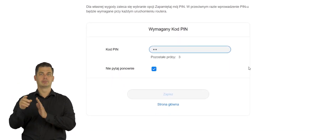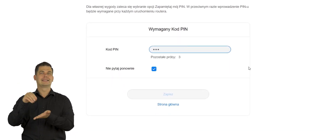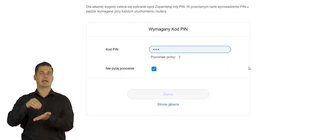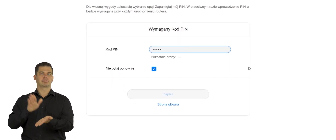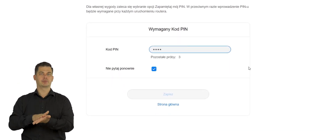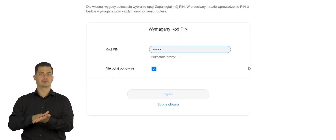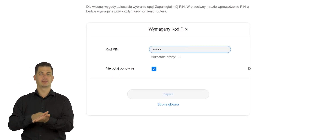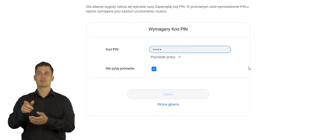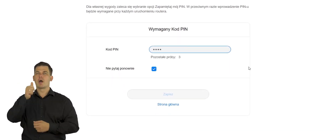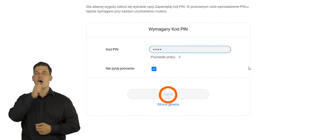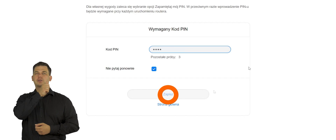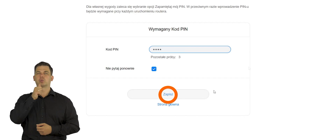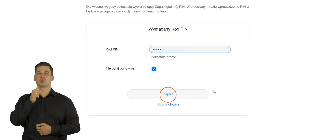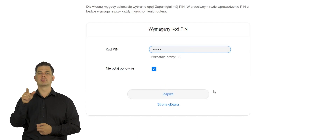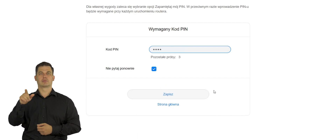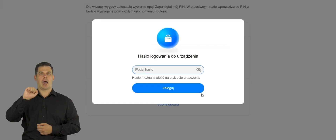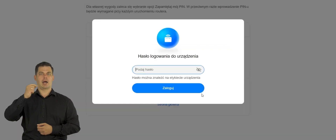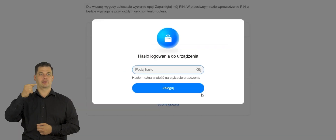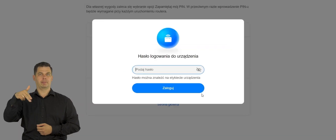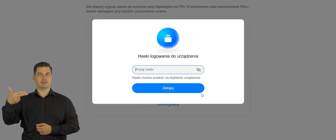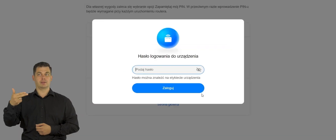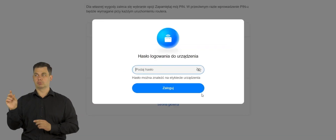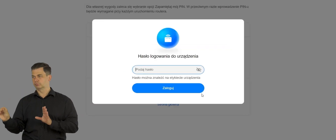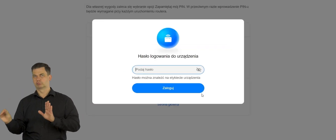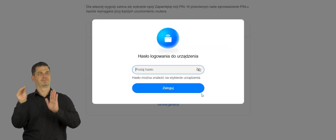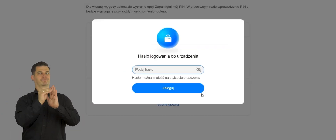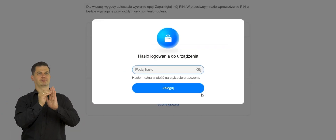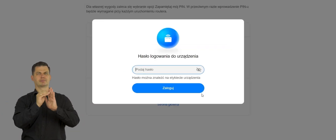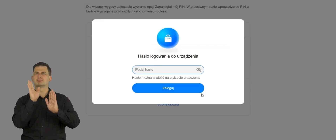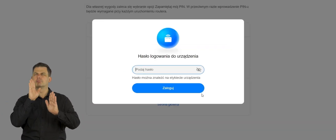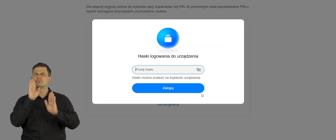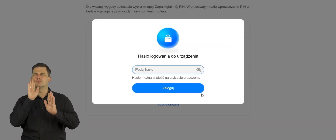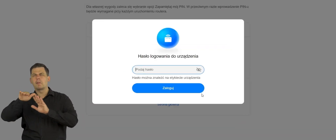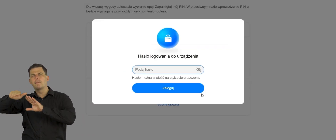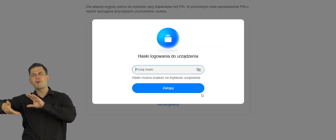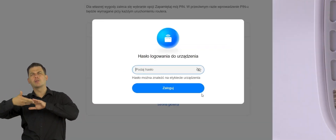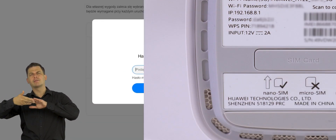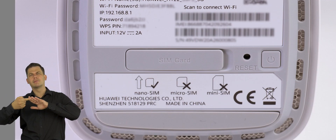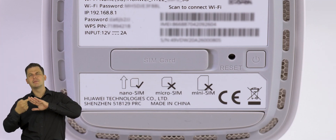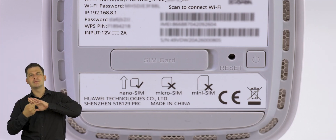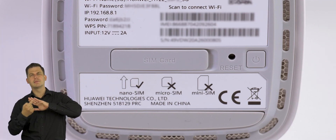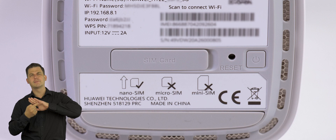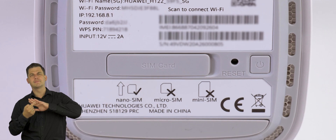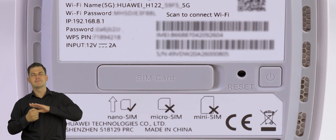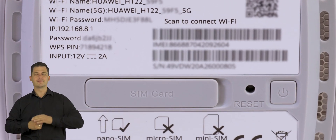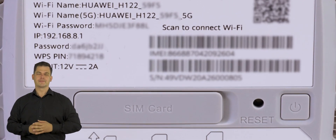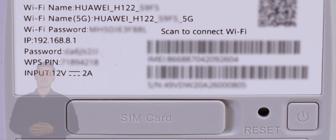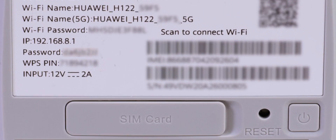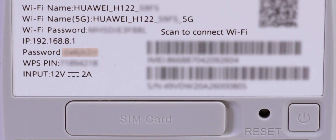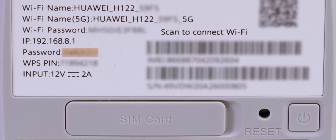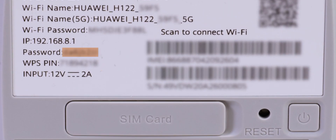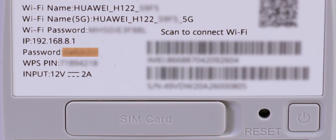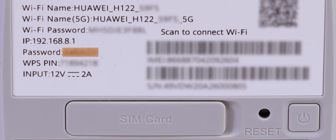Po wpisaniu PIN-u kliknij Zapisz i wpisz domyślne hasło do panelu administracyjnego routera. Znajdziesz je na